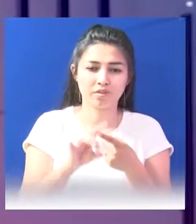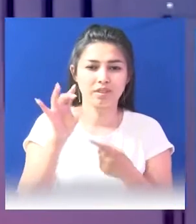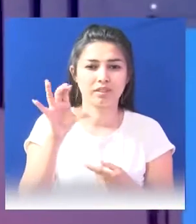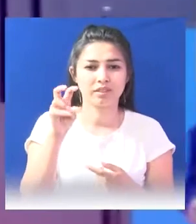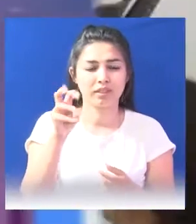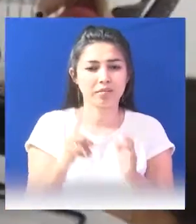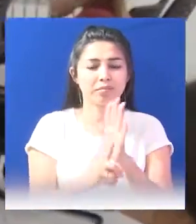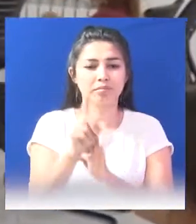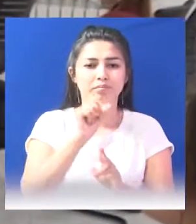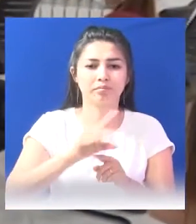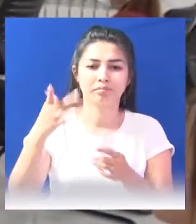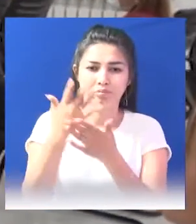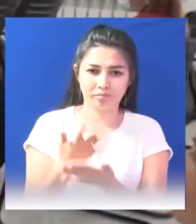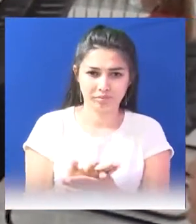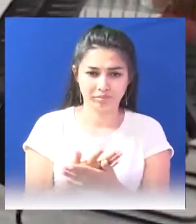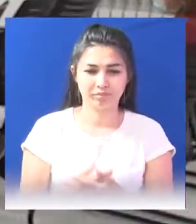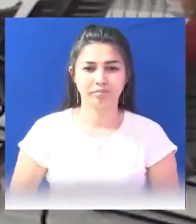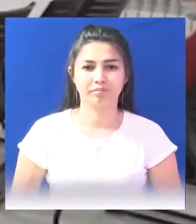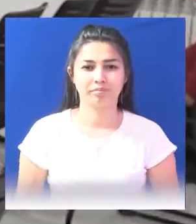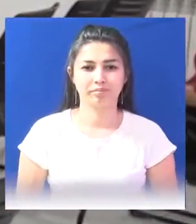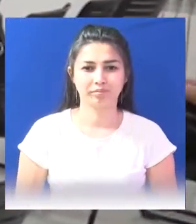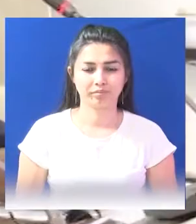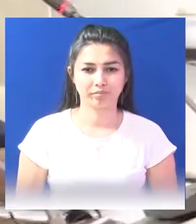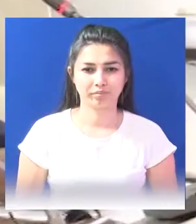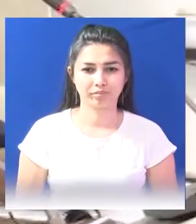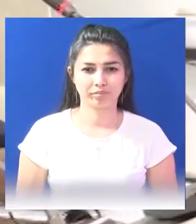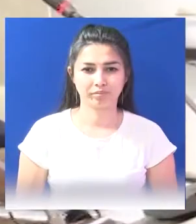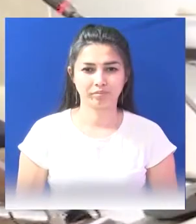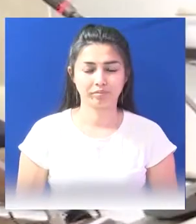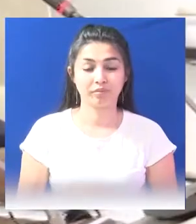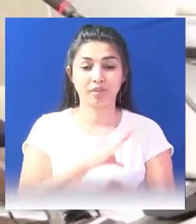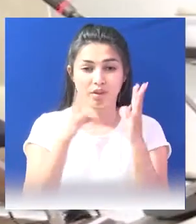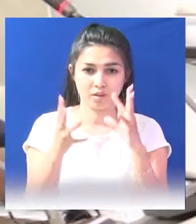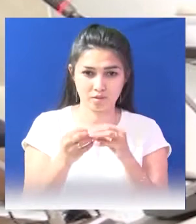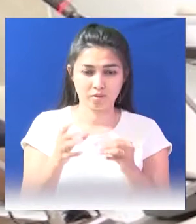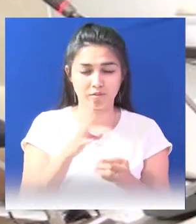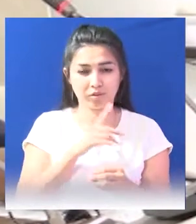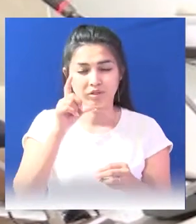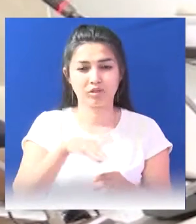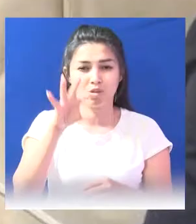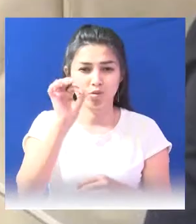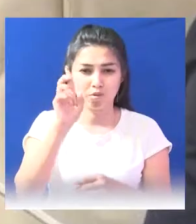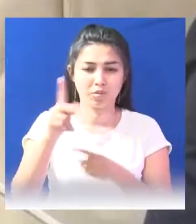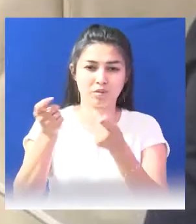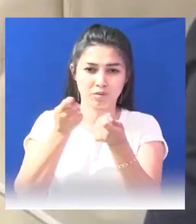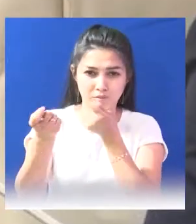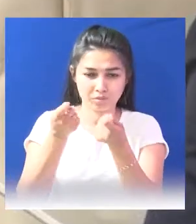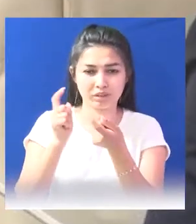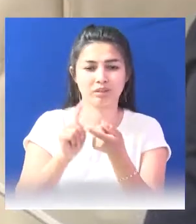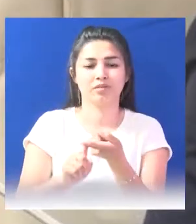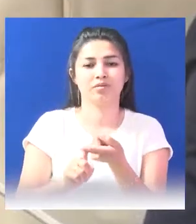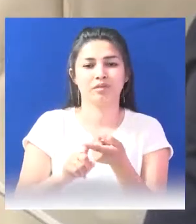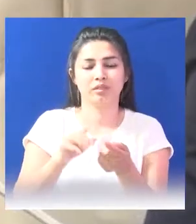степь». По результатам проведенного анализа в областном управлении координации занятости и социальных программ и в его